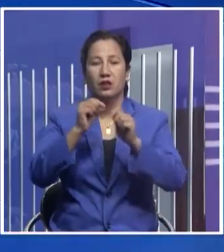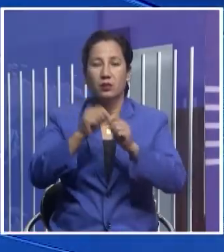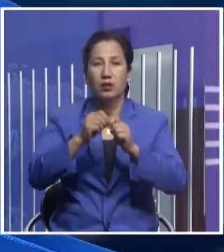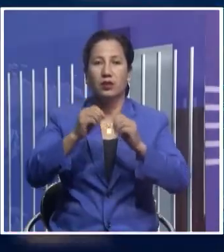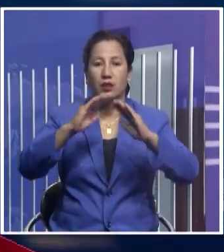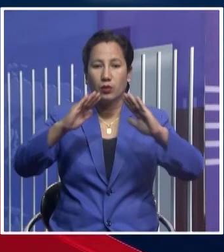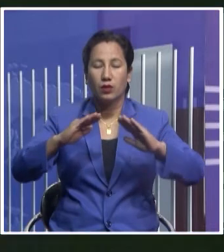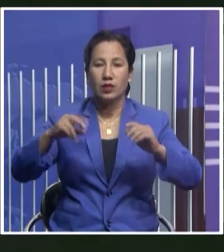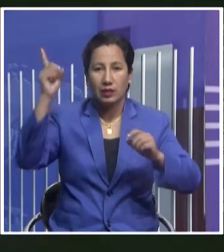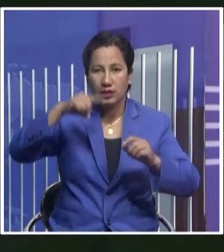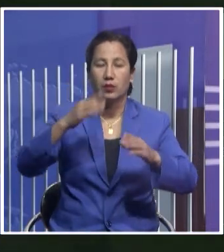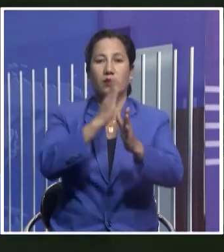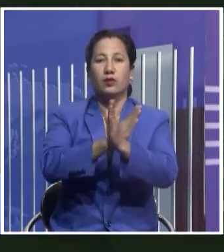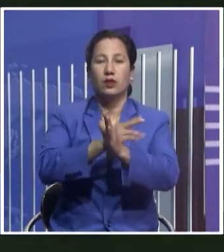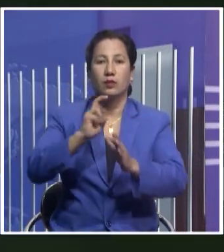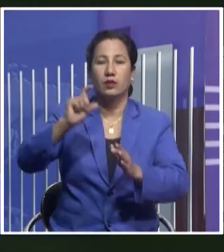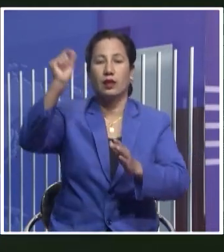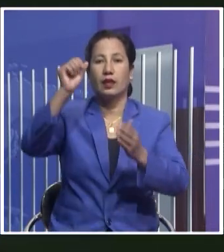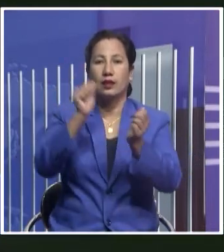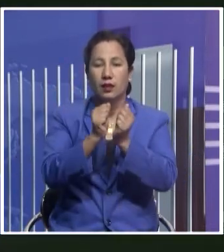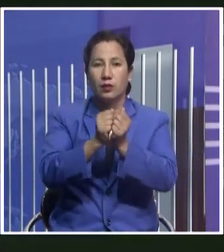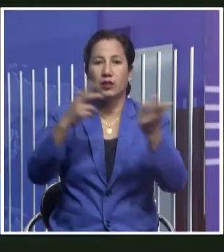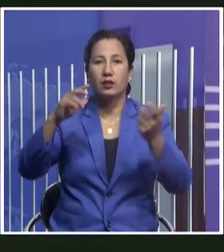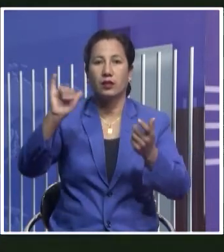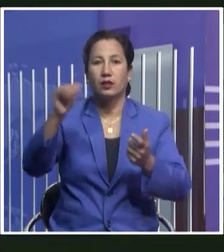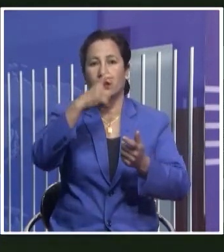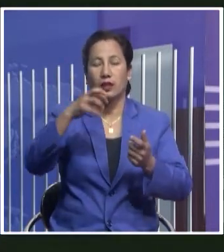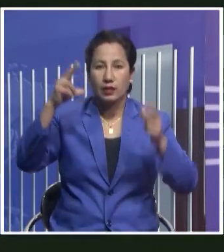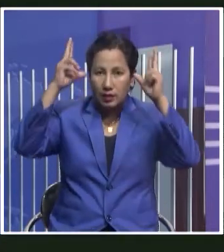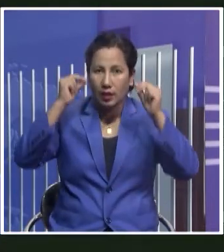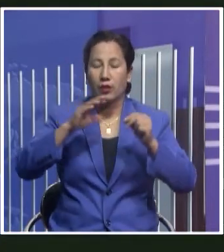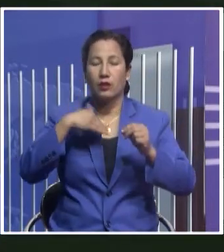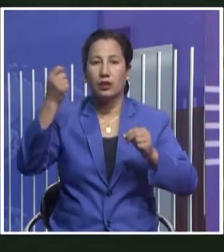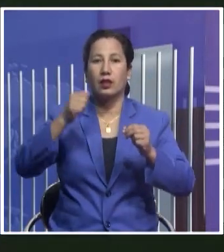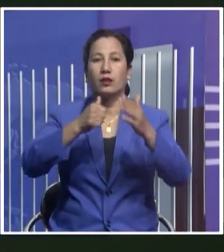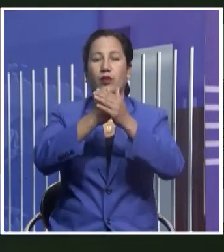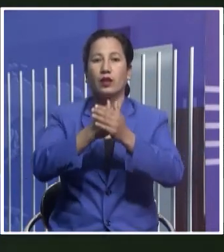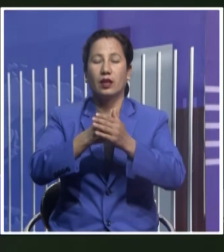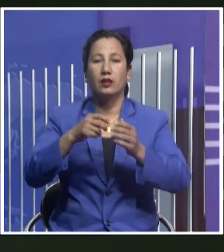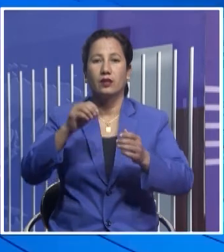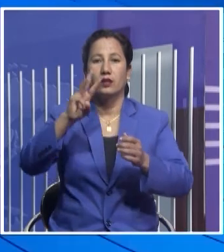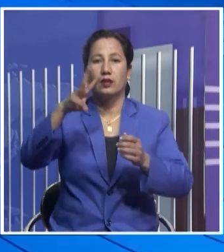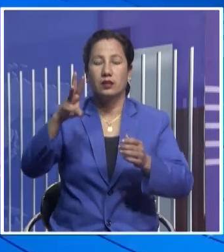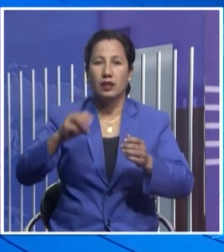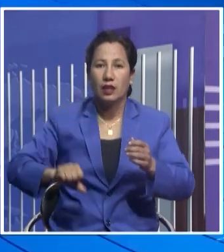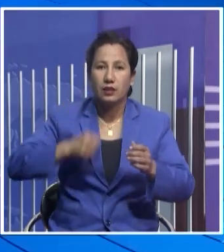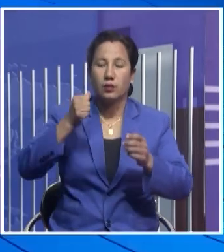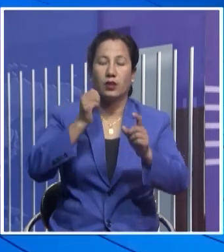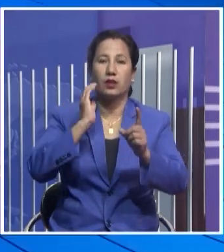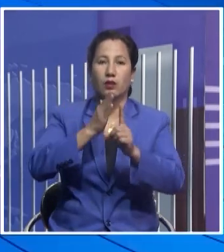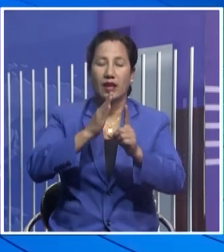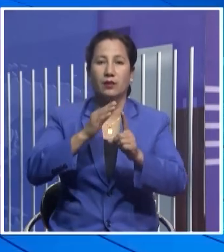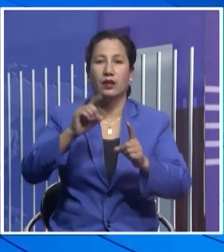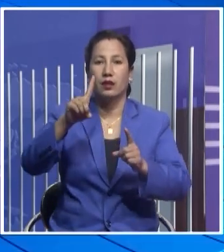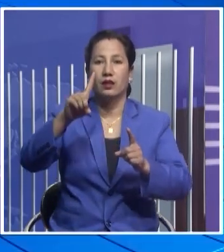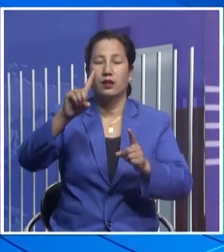बनाउने जोखिम। दैलेखका पत्रकार डेकेन्द्र थापाको हत्याका मुख्य आरोपीसहित 3 जनालाई जन्मकैदको फैसला।